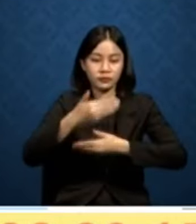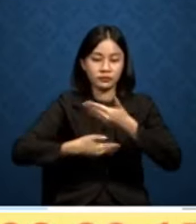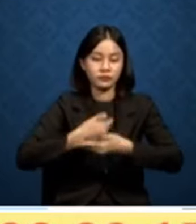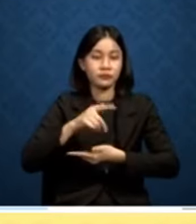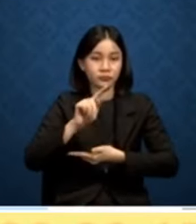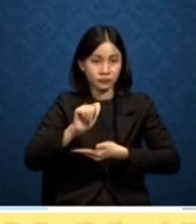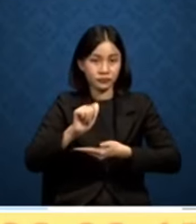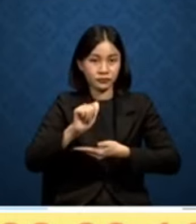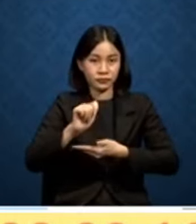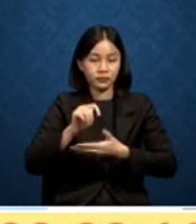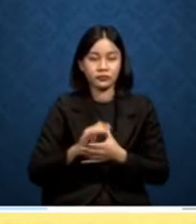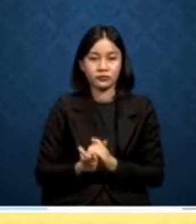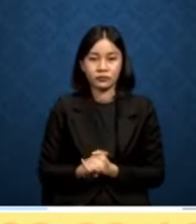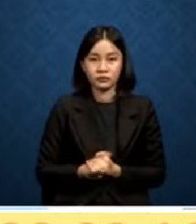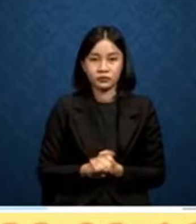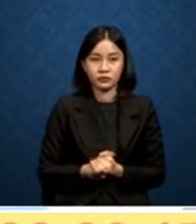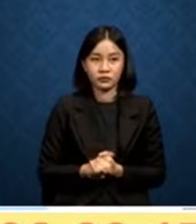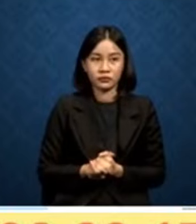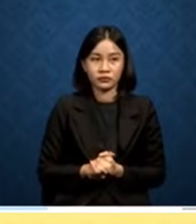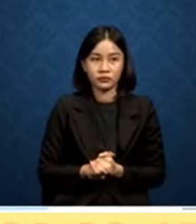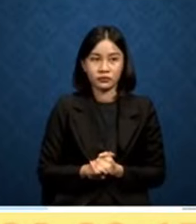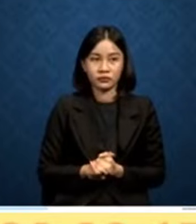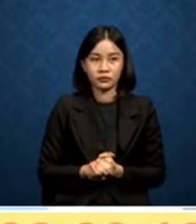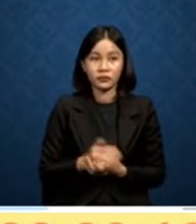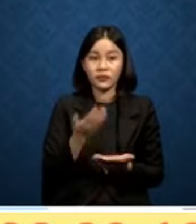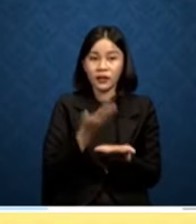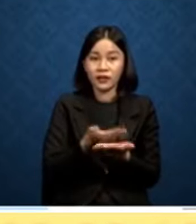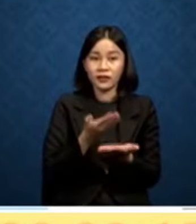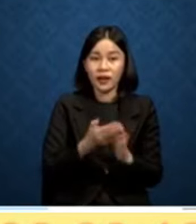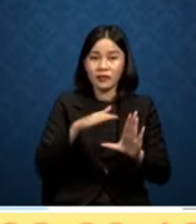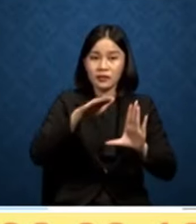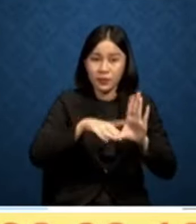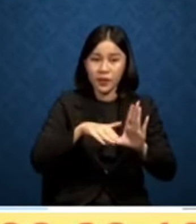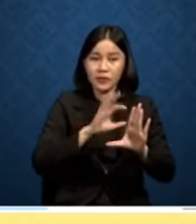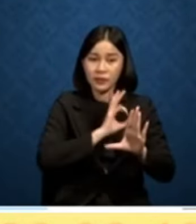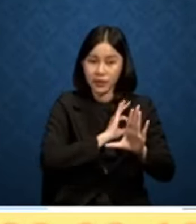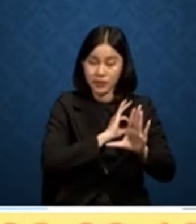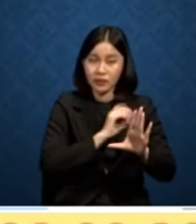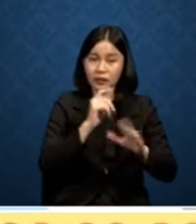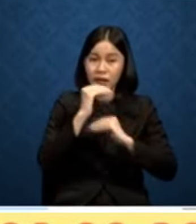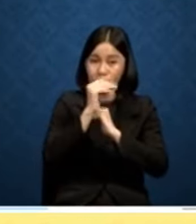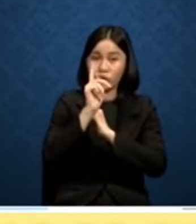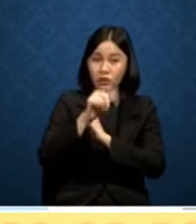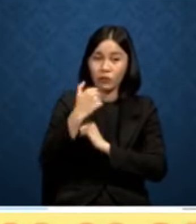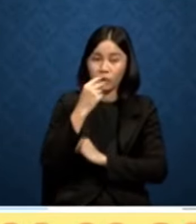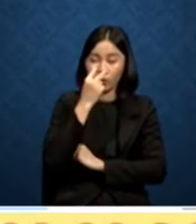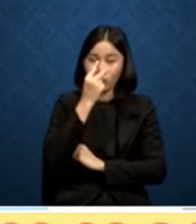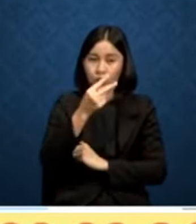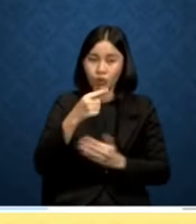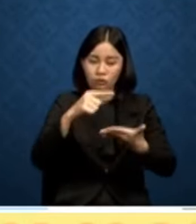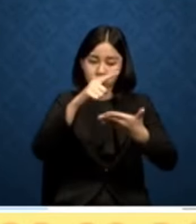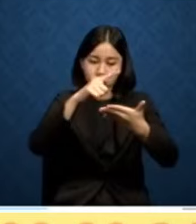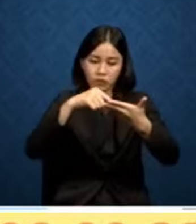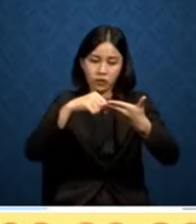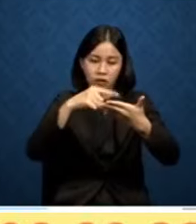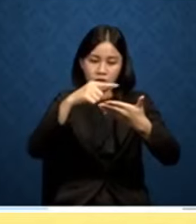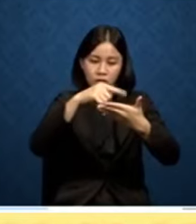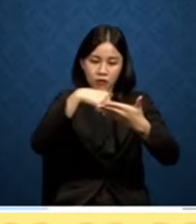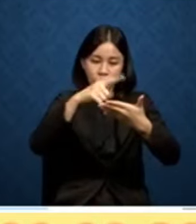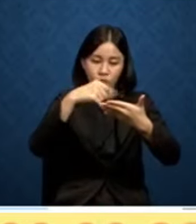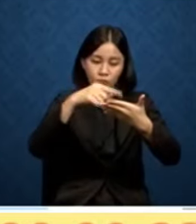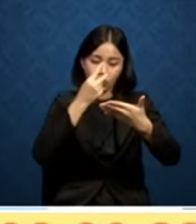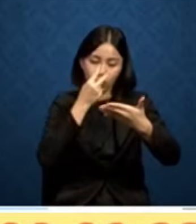ำกัดค่าส Gall Bunun ขมมาชิกม้เพราตอนี่สำเกตทผมร้ายมาตลอดก็คือว่า